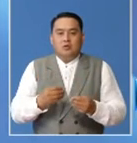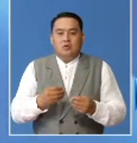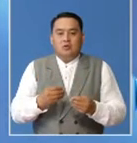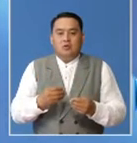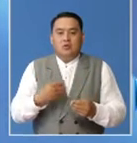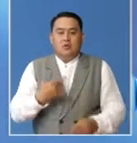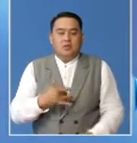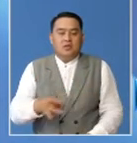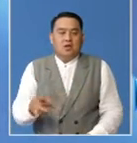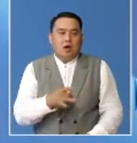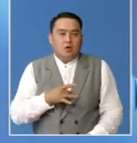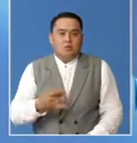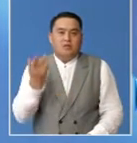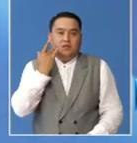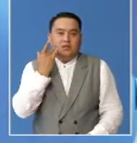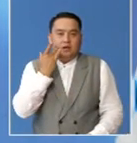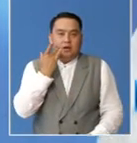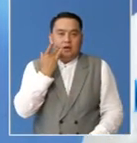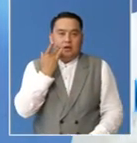Джамбульском районе. И мы всегда